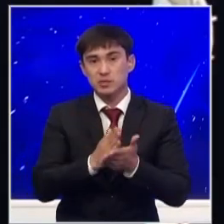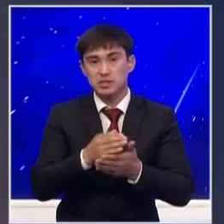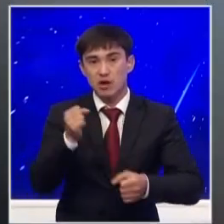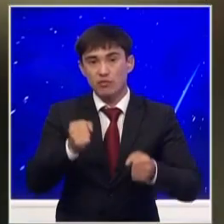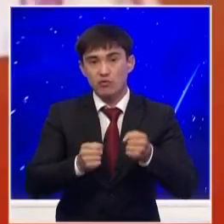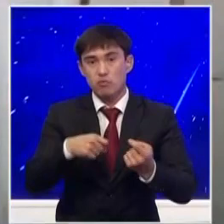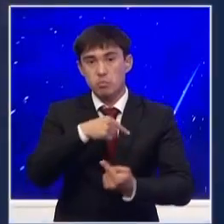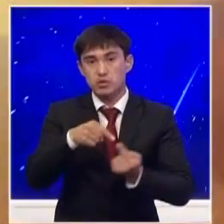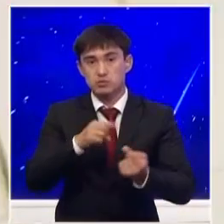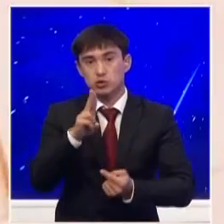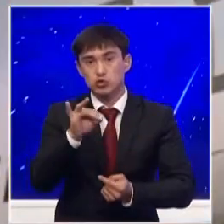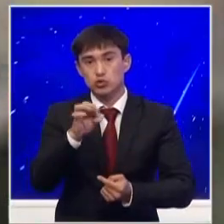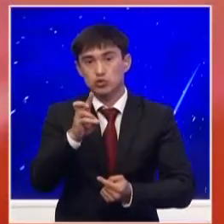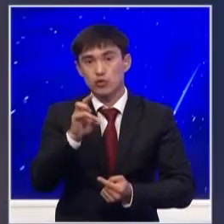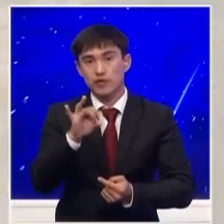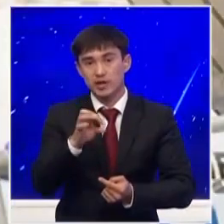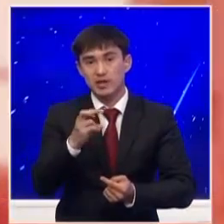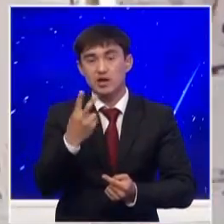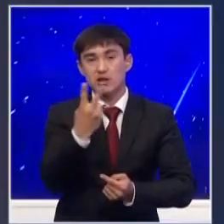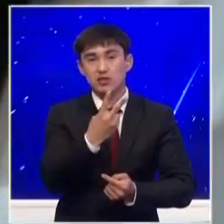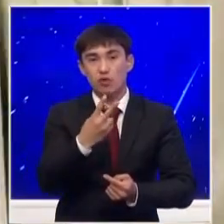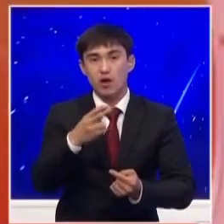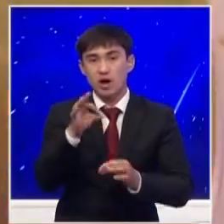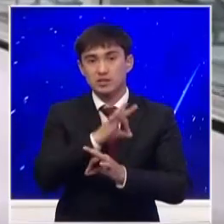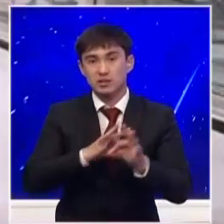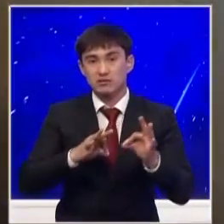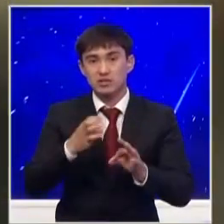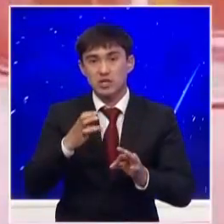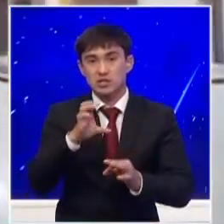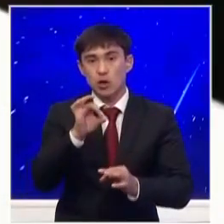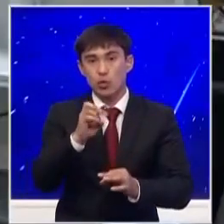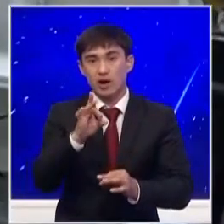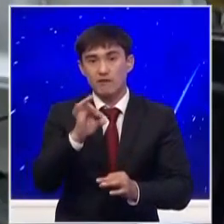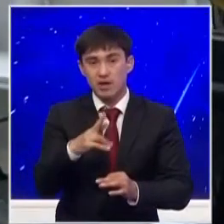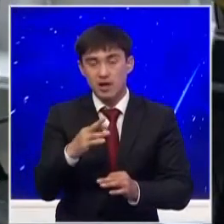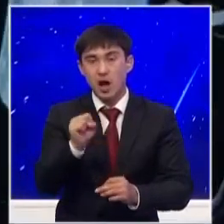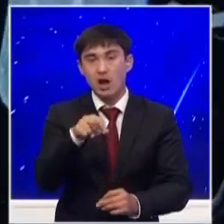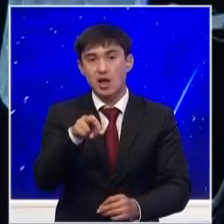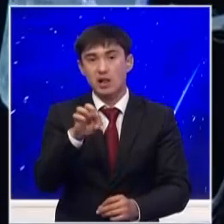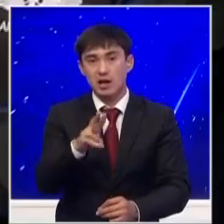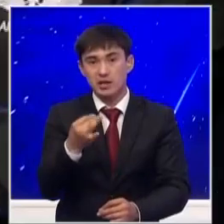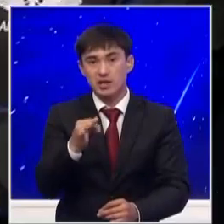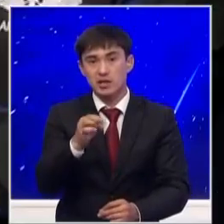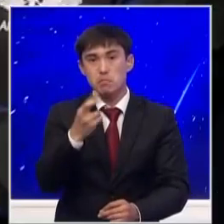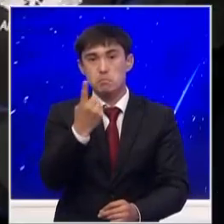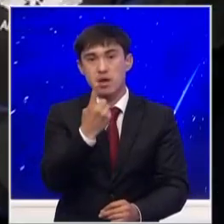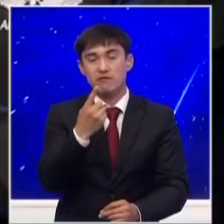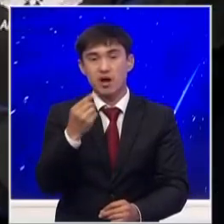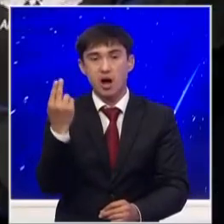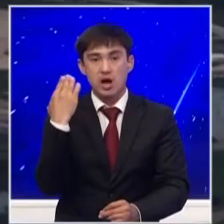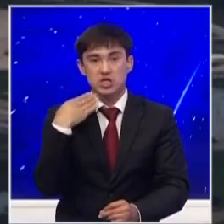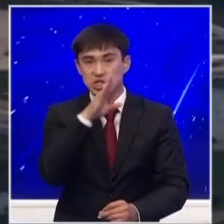автогонщик и бизнесмен Джон Шофнер и двое астронавтов из Саудовской Аравии Али Аль-Карни и первая